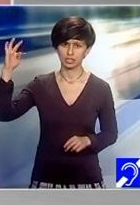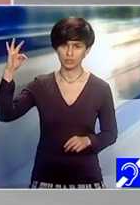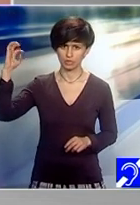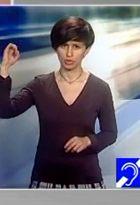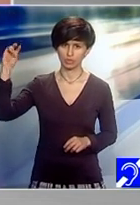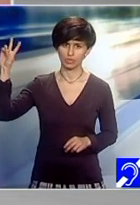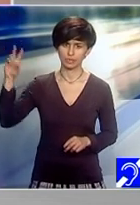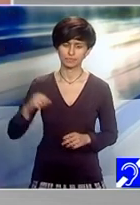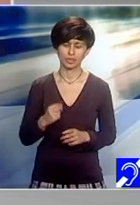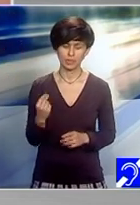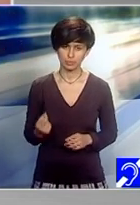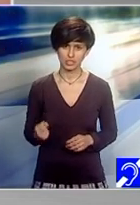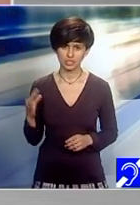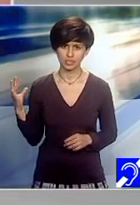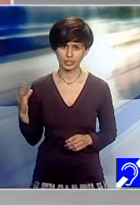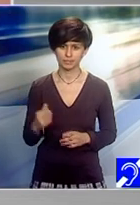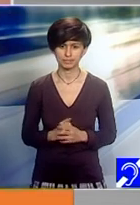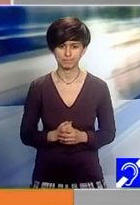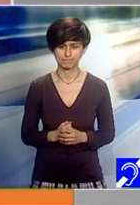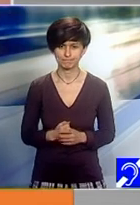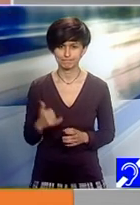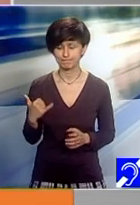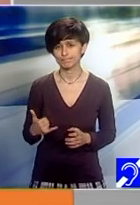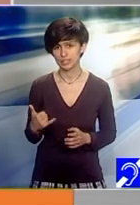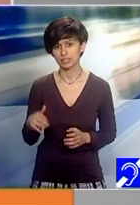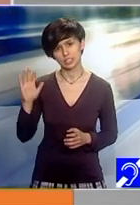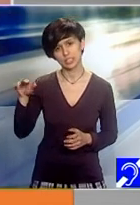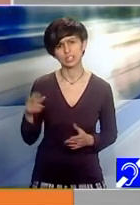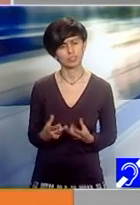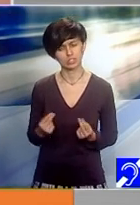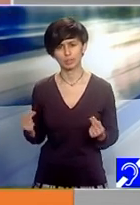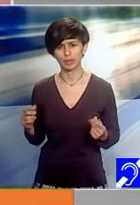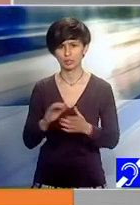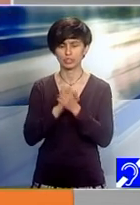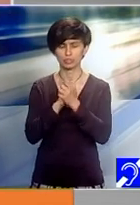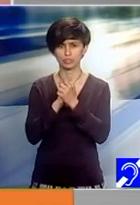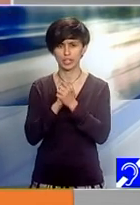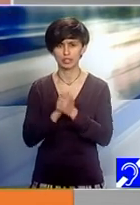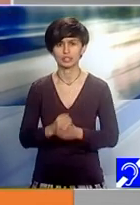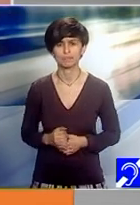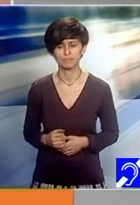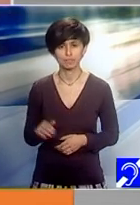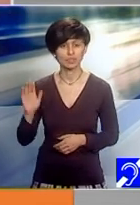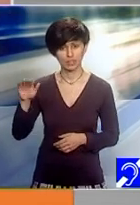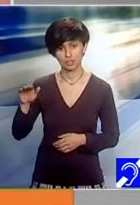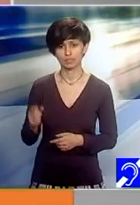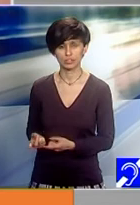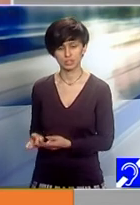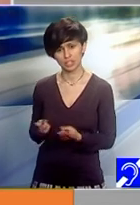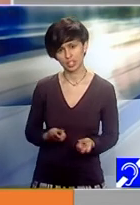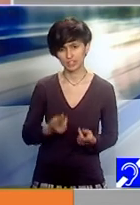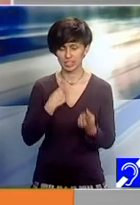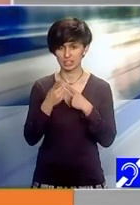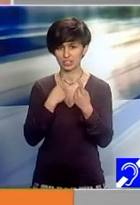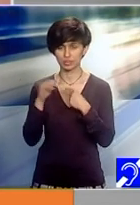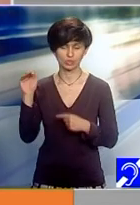ziua! Astăzi ați avut mai mult succes? Ați fost invitați la discuții? Din păcate,